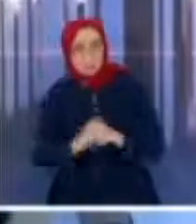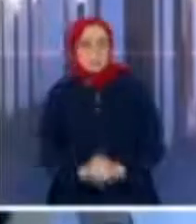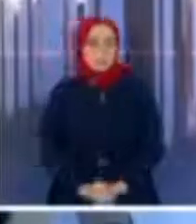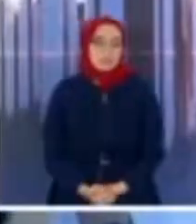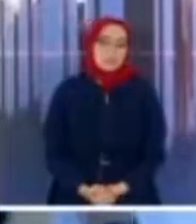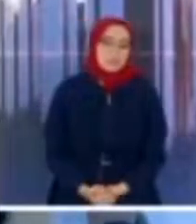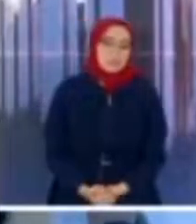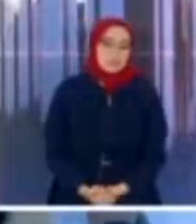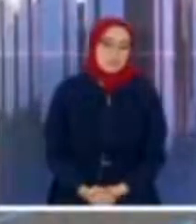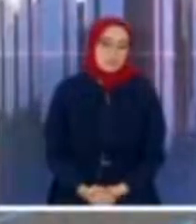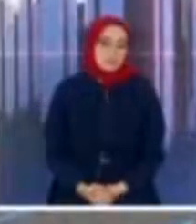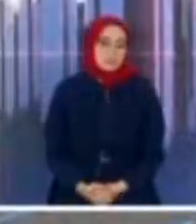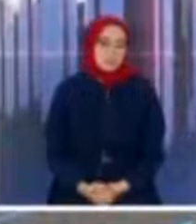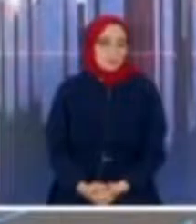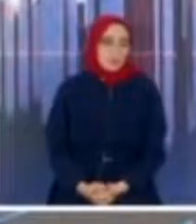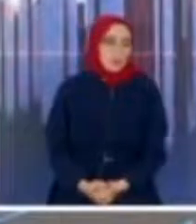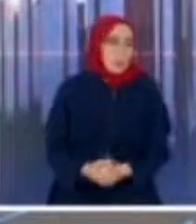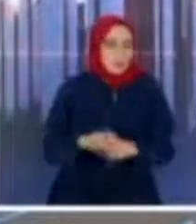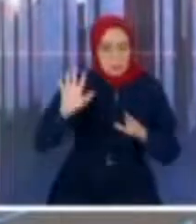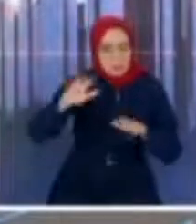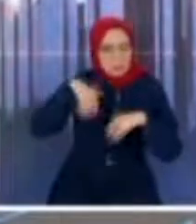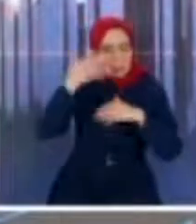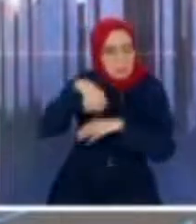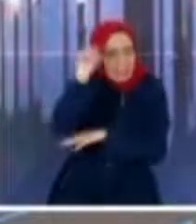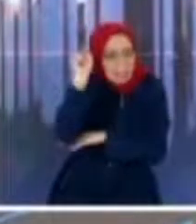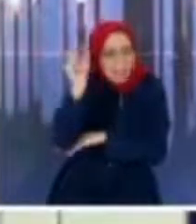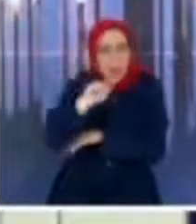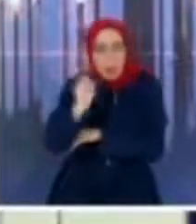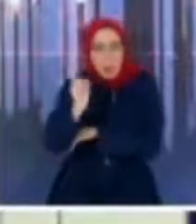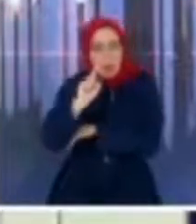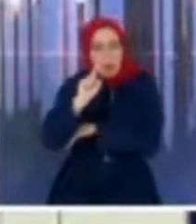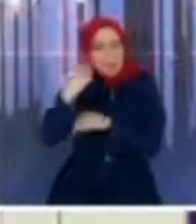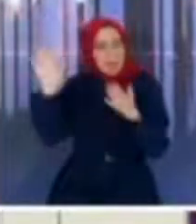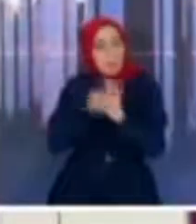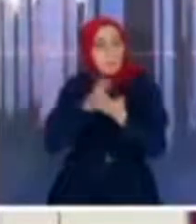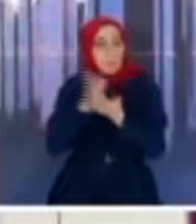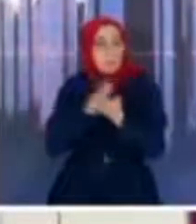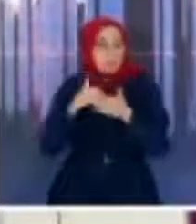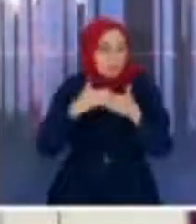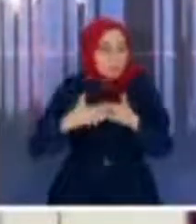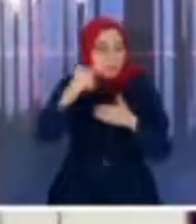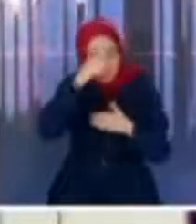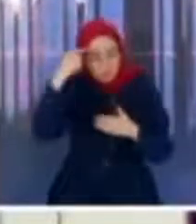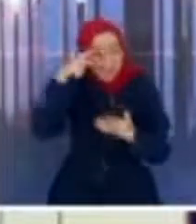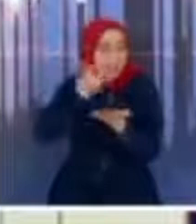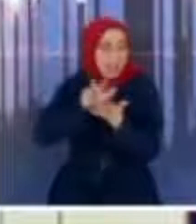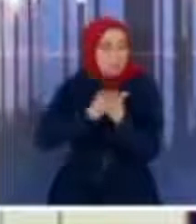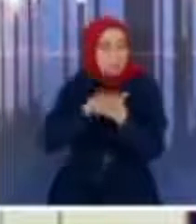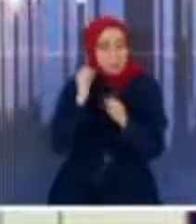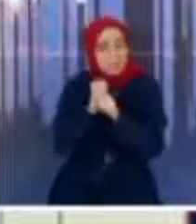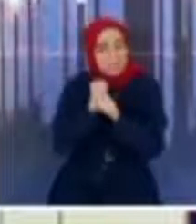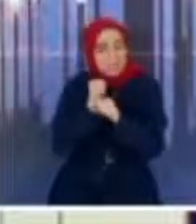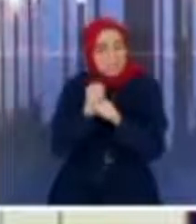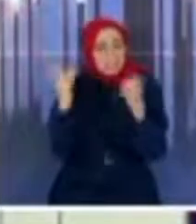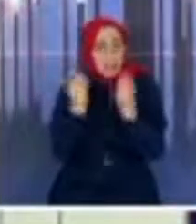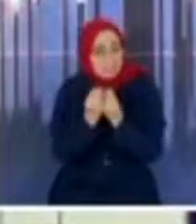علي. انا نحب نقول اللي مهما كانت النتيجه اليوم المشروع نتاعنا باش نعملوه باش ننجزوه قاعدين نخدموا عليه